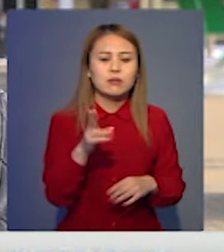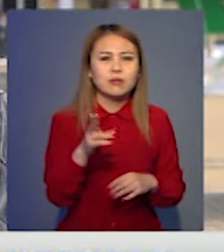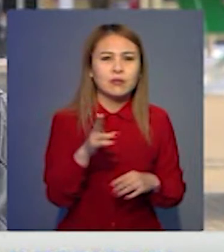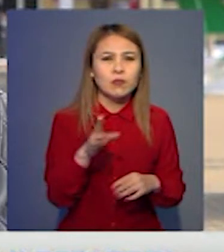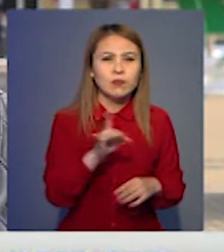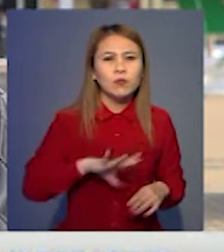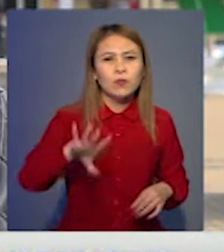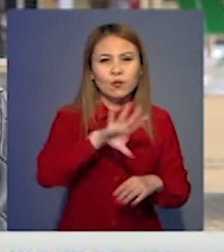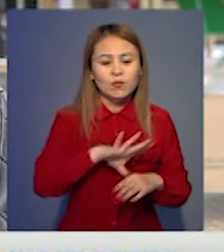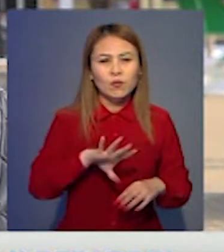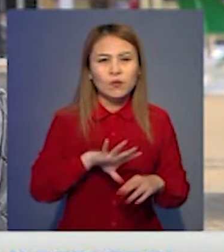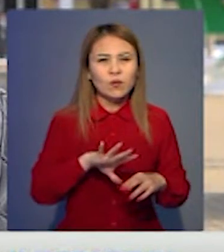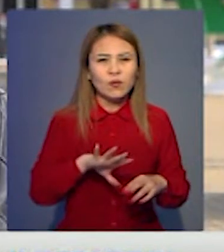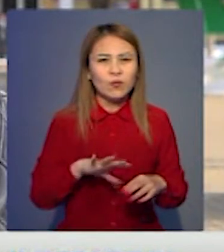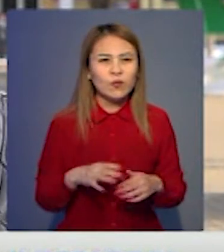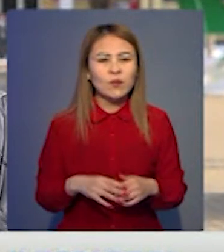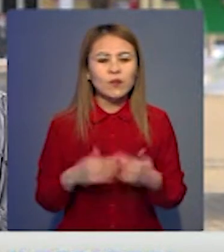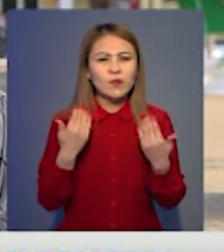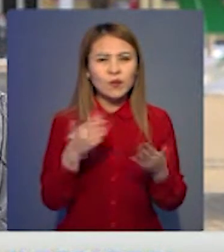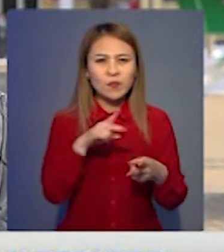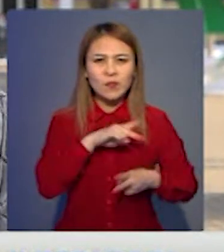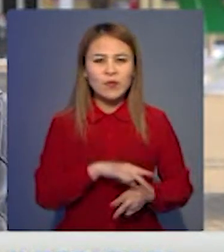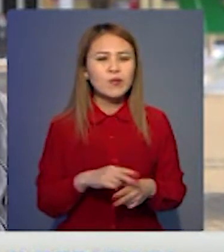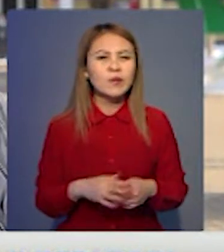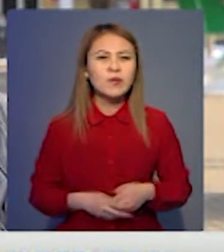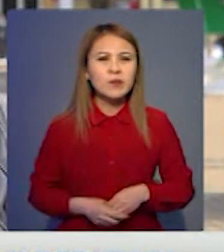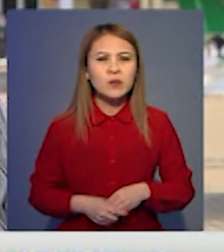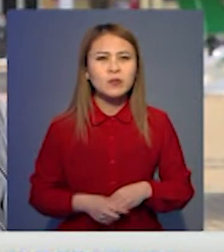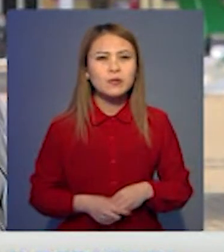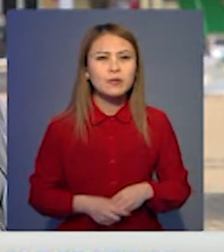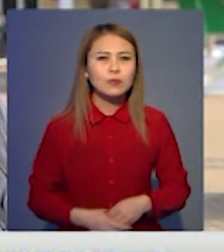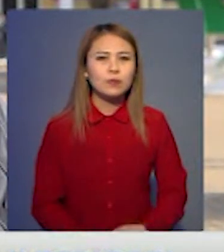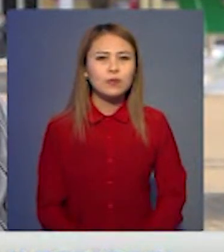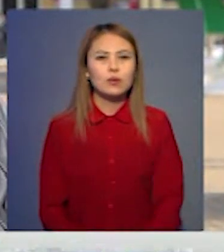Республикасының бұл тұңғыш елбасымыздың нәтижелі еңбегінің нәтижесі деп білеміз.